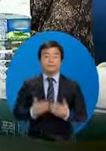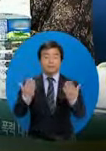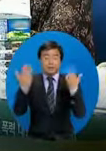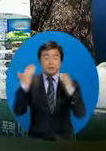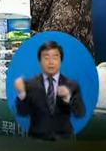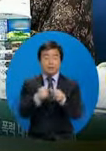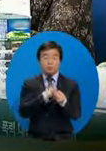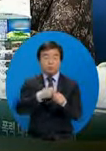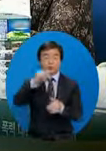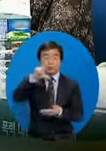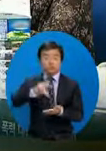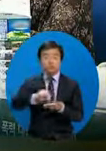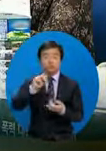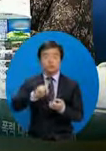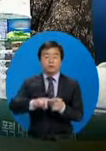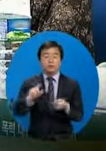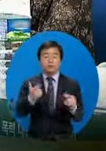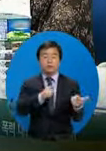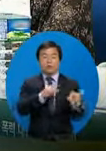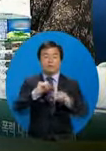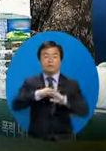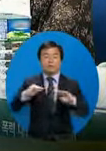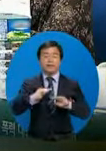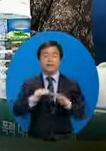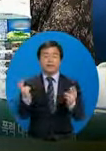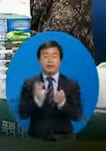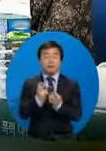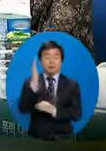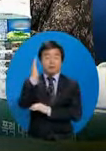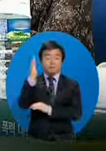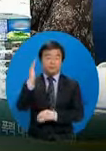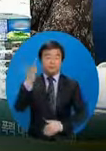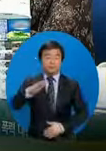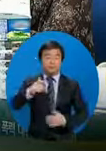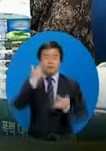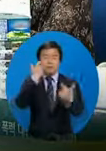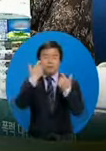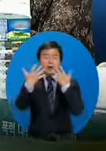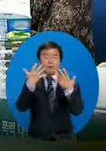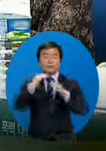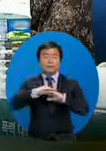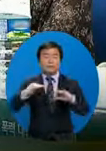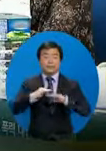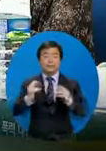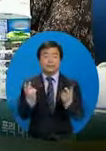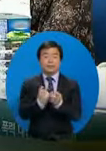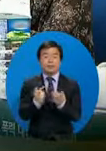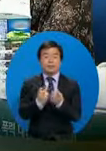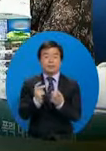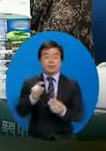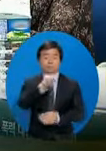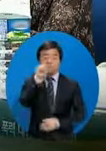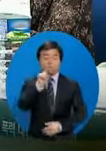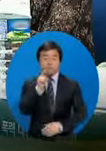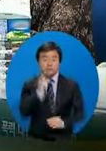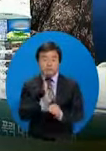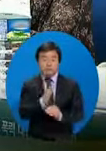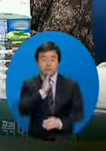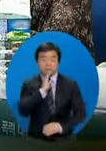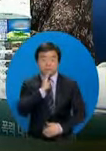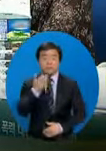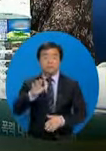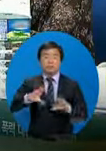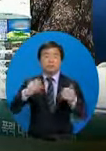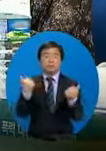학교폭력 문제에 대해 다양한 처방이 나왔지만 뾰족한 해결책은 찾아보기가 어려운데요. 오늘 국회에서 열린